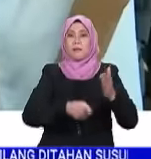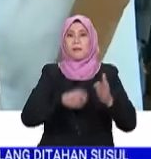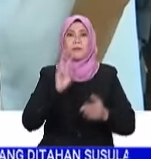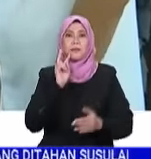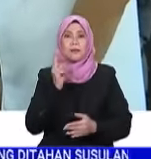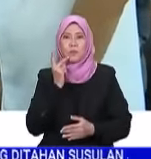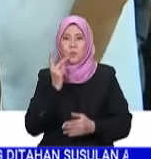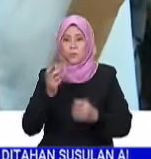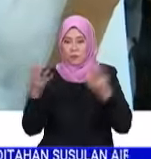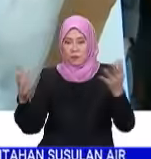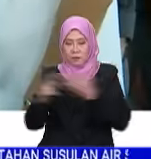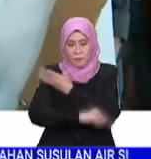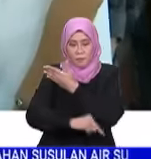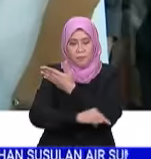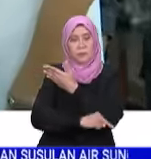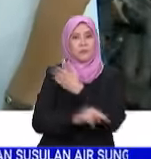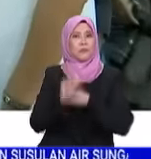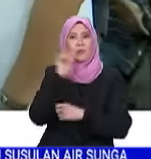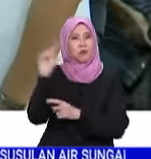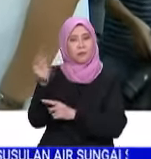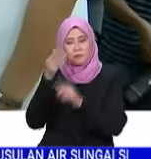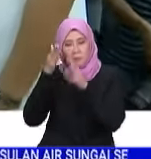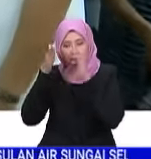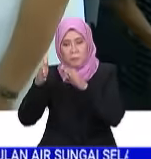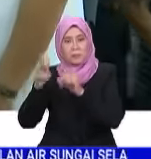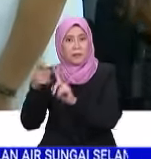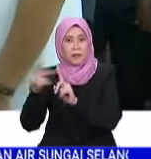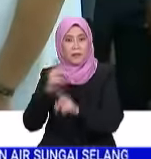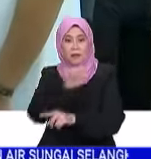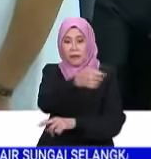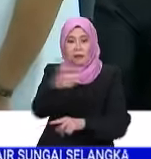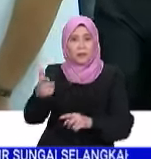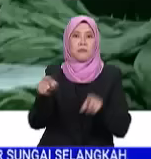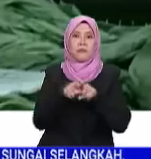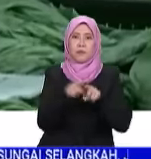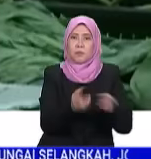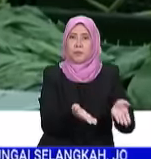di kebanyakan Negeri bukan hanya di pulau Pinang sahaja